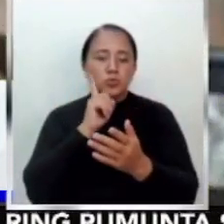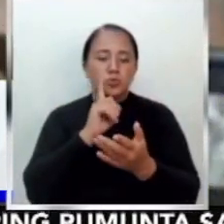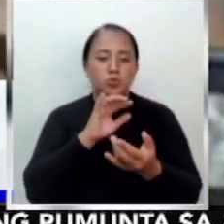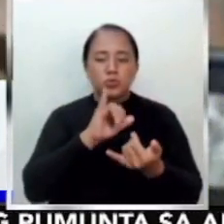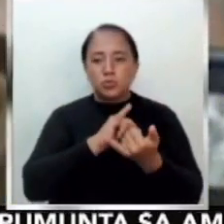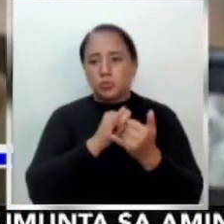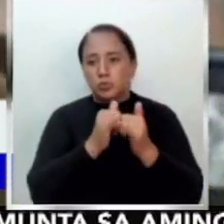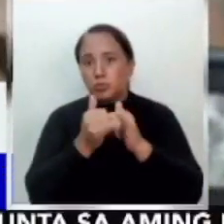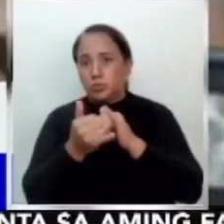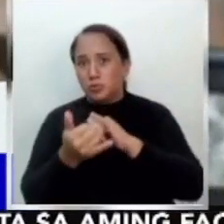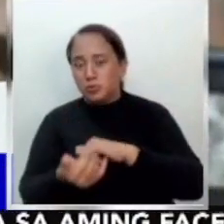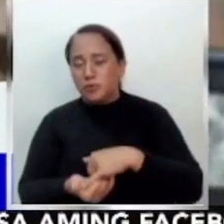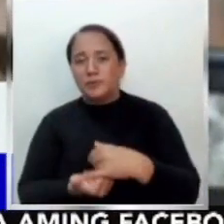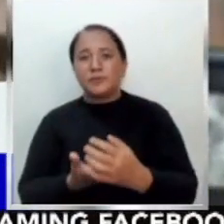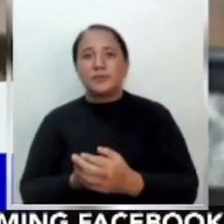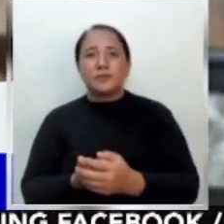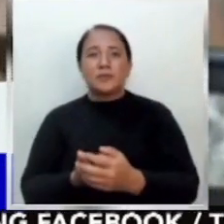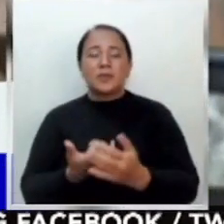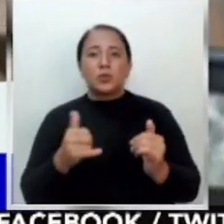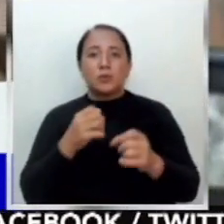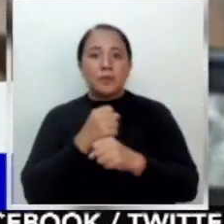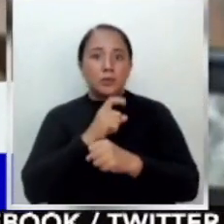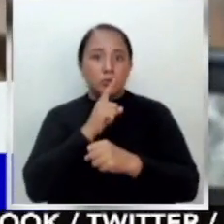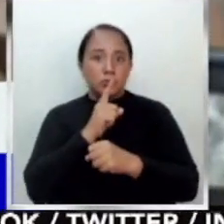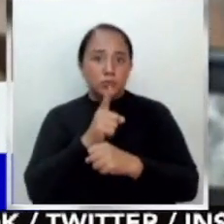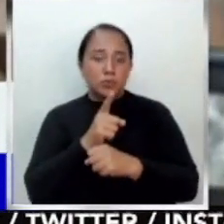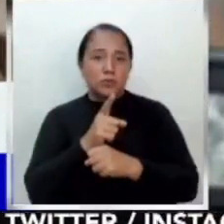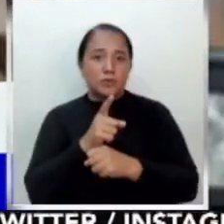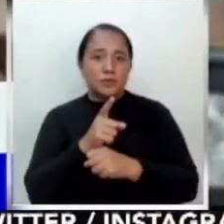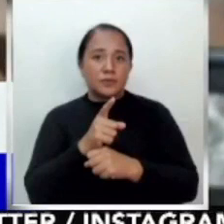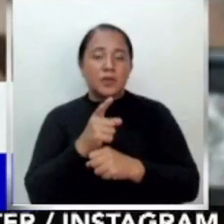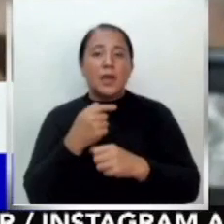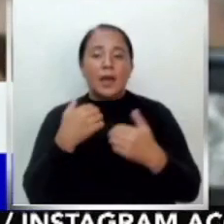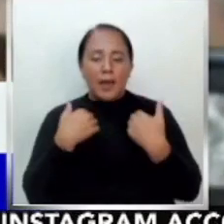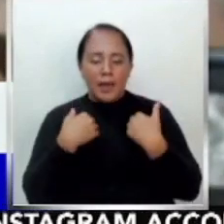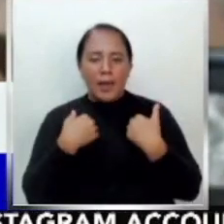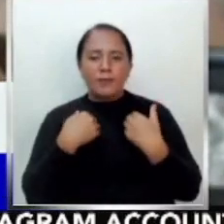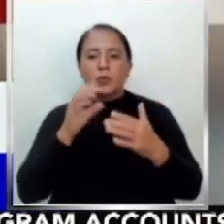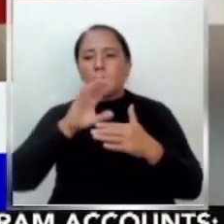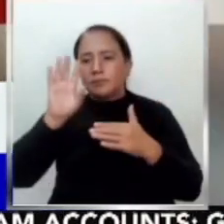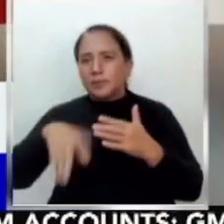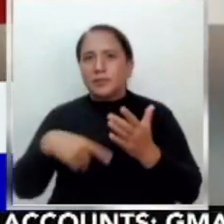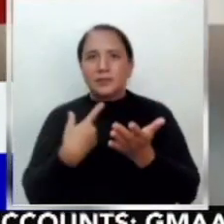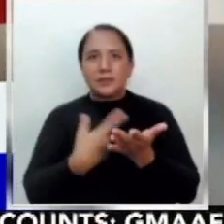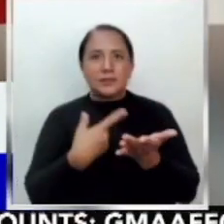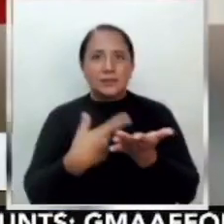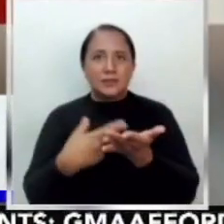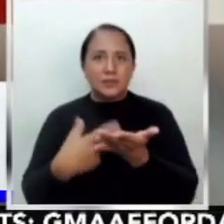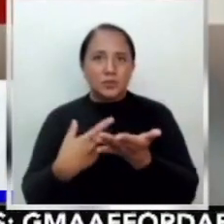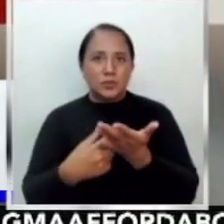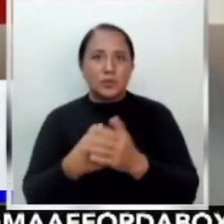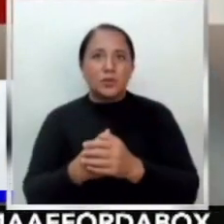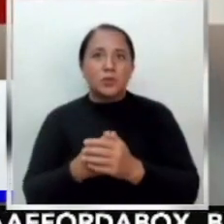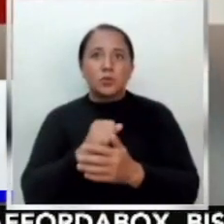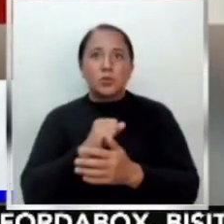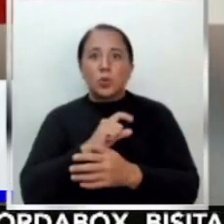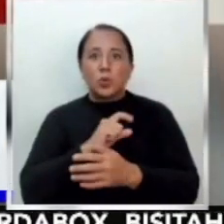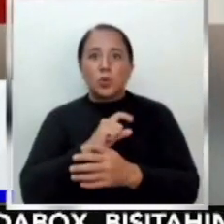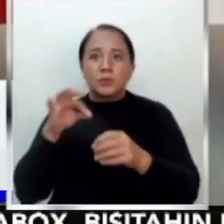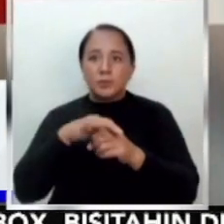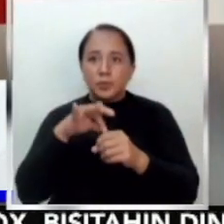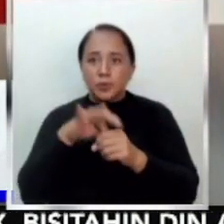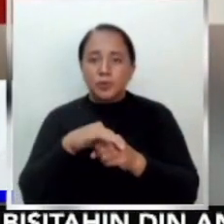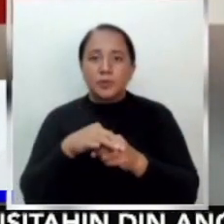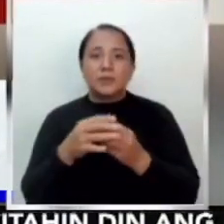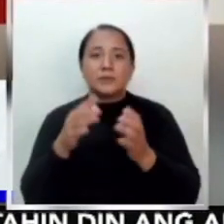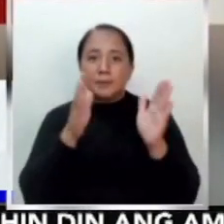to ensuring that there will be comprehensive discussions on all of the programs and plans